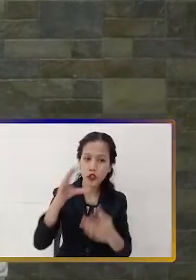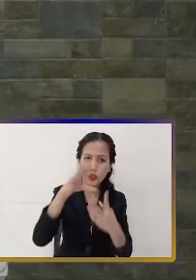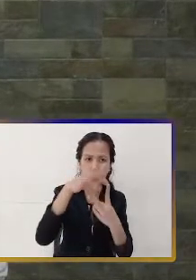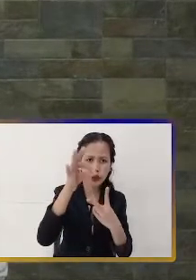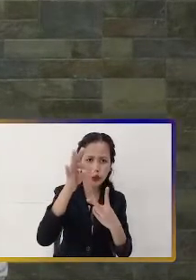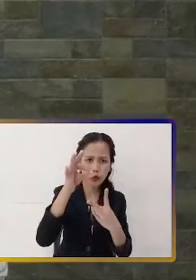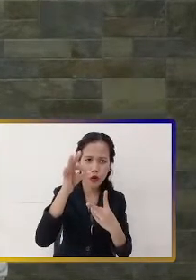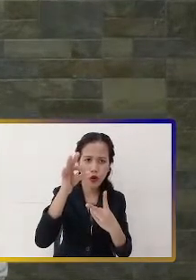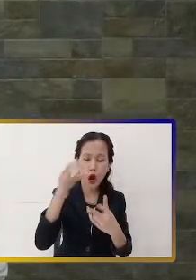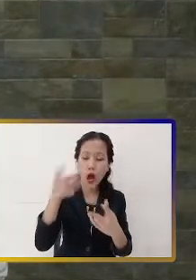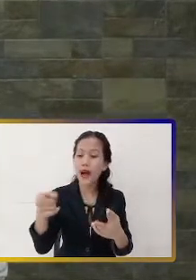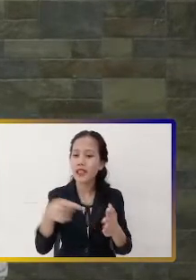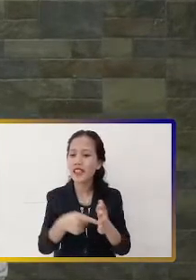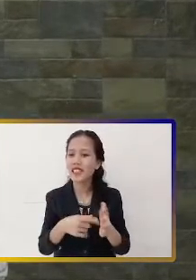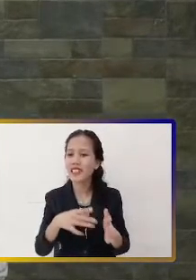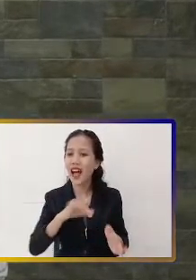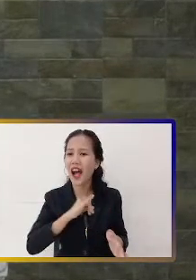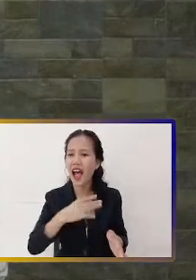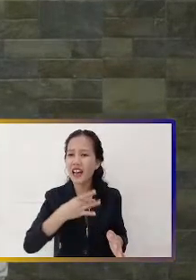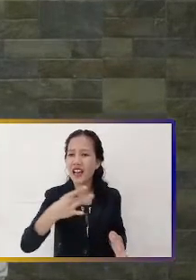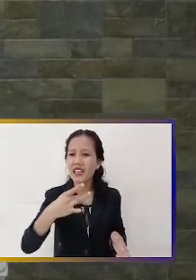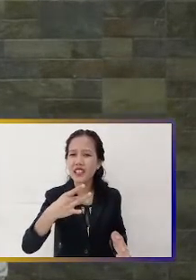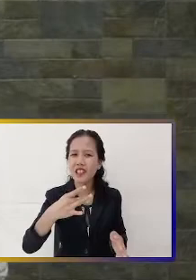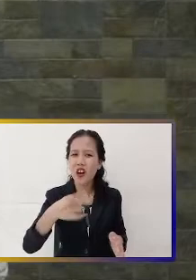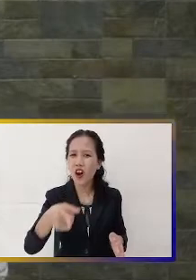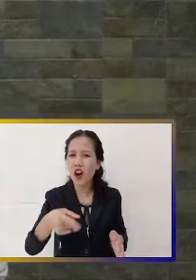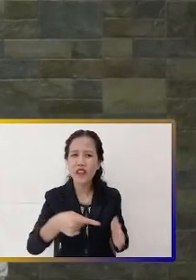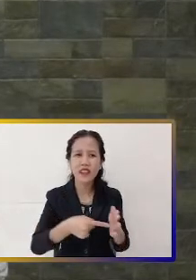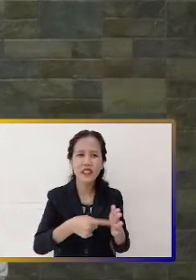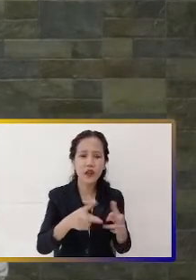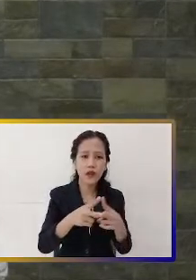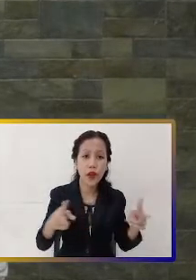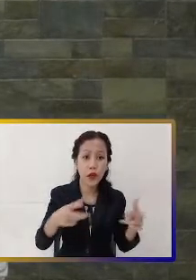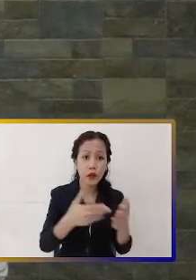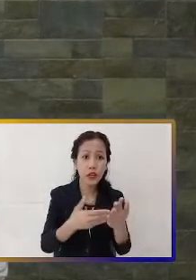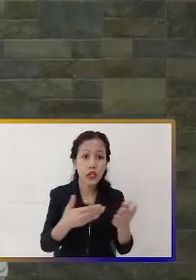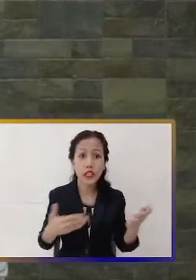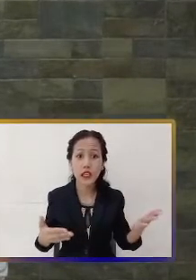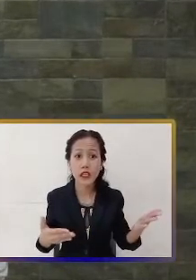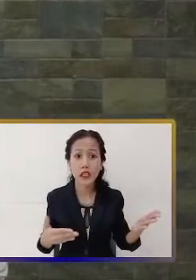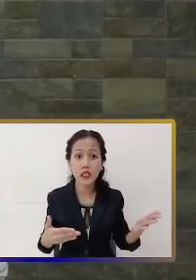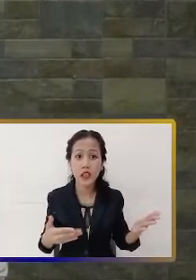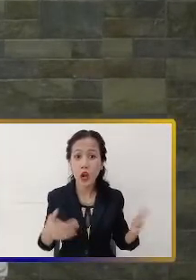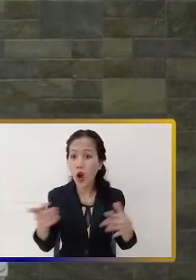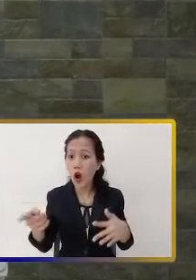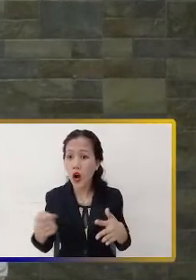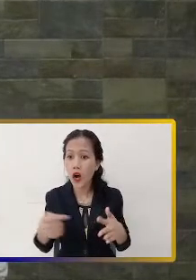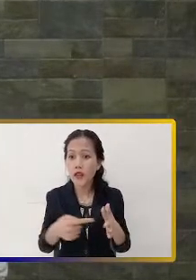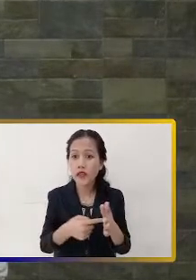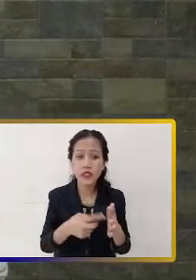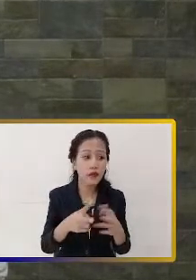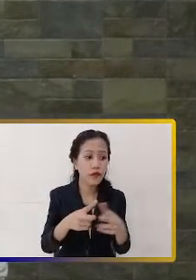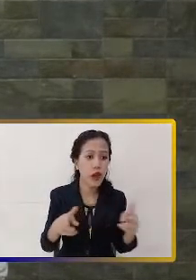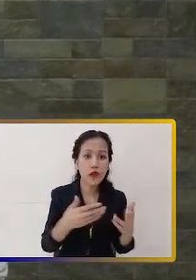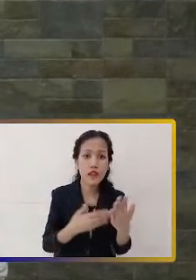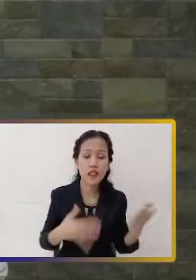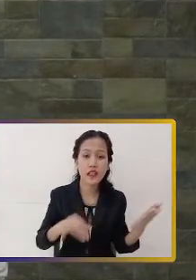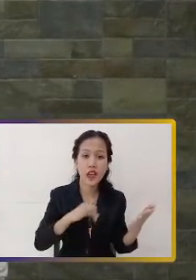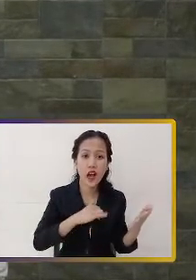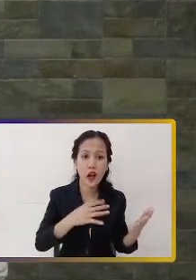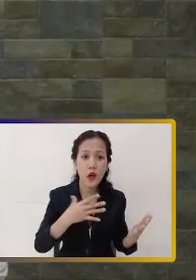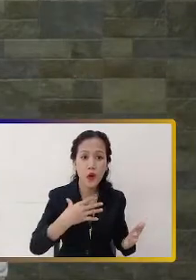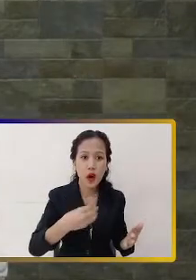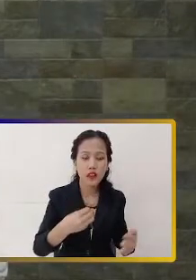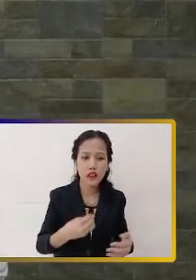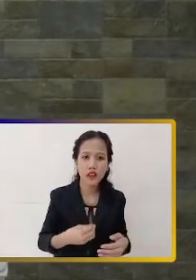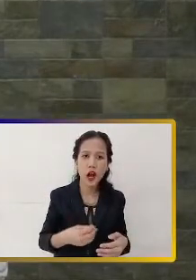Main thing. Gusto ko yung dispenser at yung thermostat. At pag nagkaroon